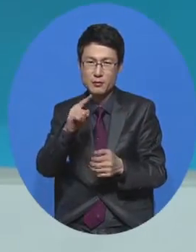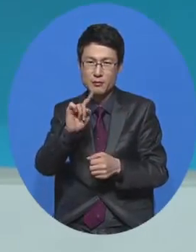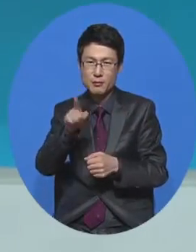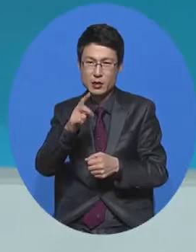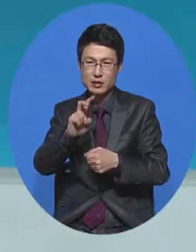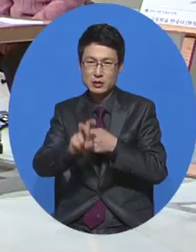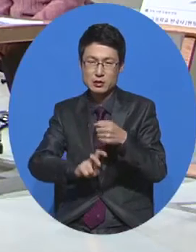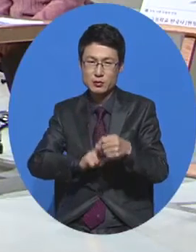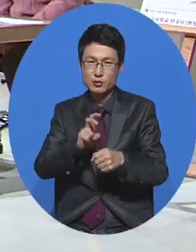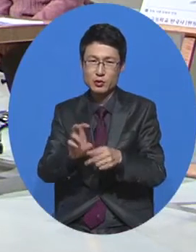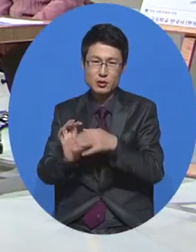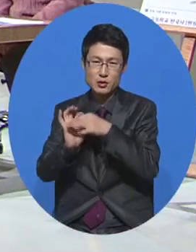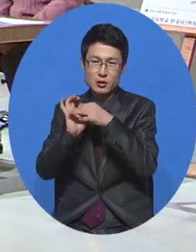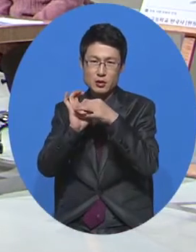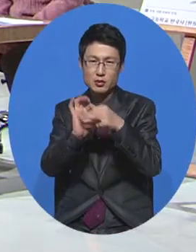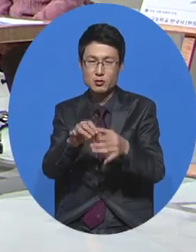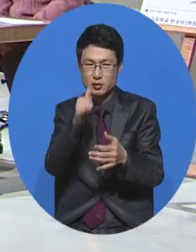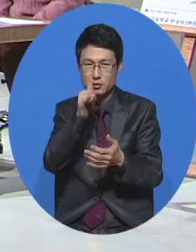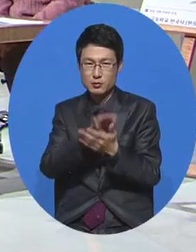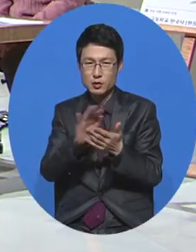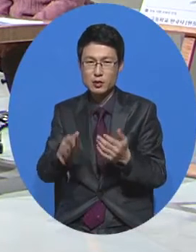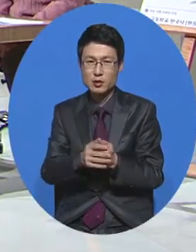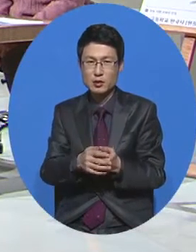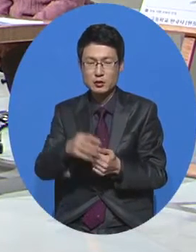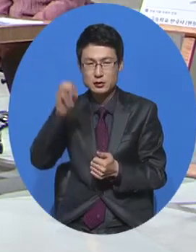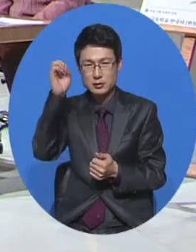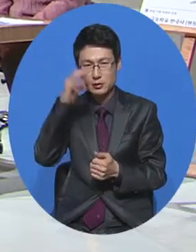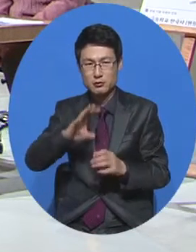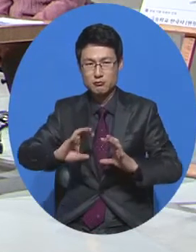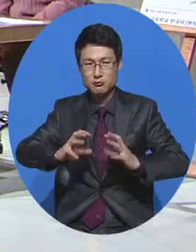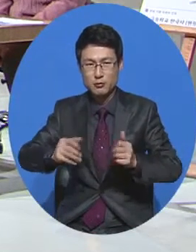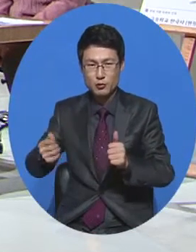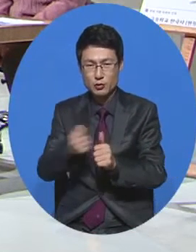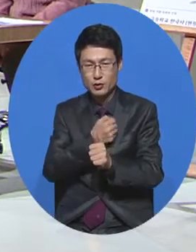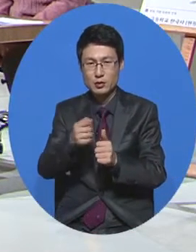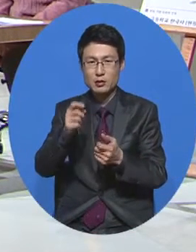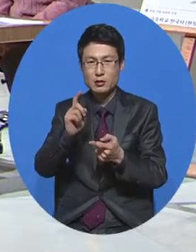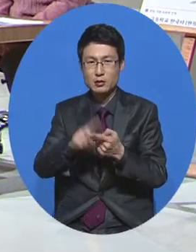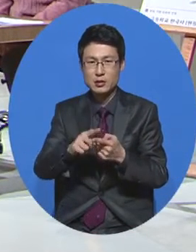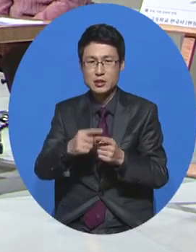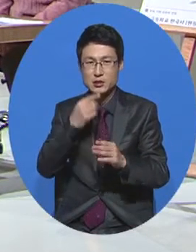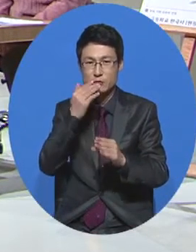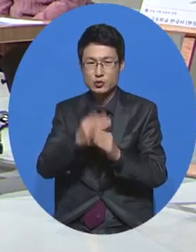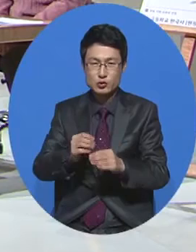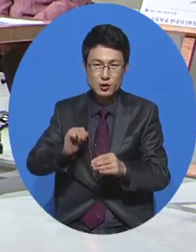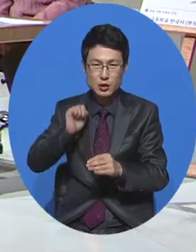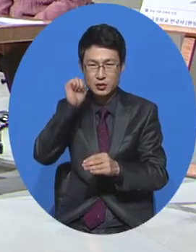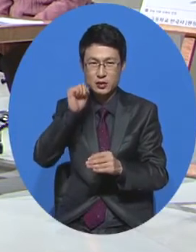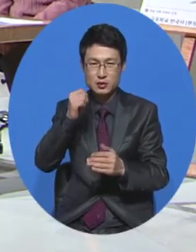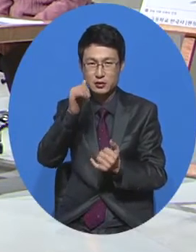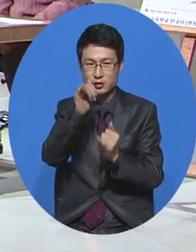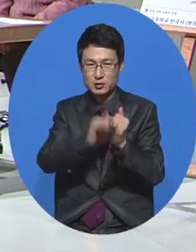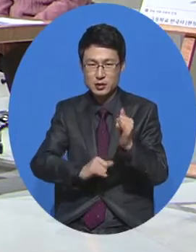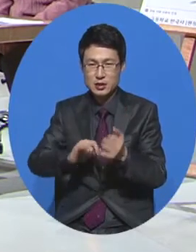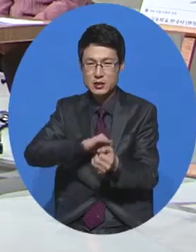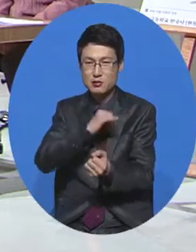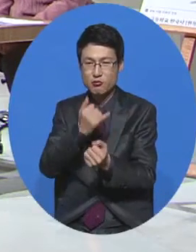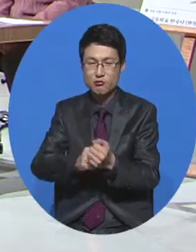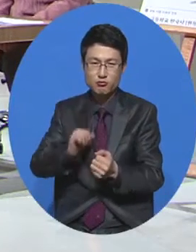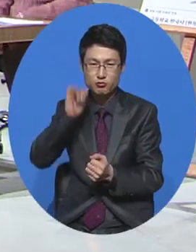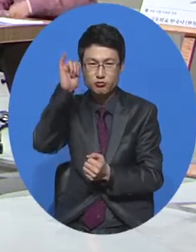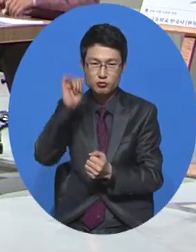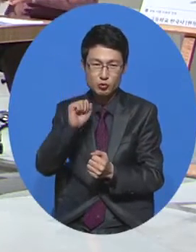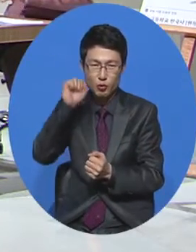동안 에 의해 졌다는 것입니다 이것은 순전히 국가폭력에 대한 민중항쟁 4 와 기본 운동 살의 측면에서